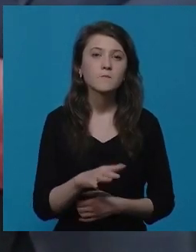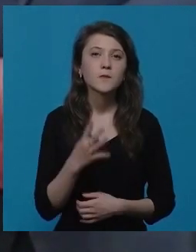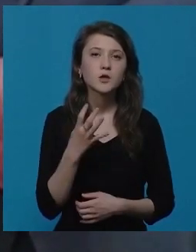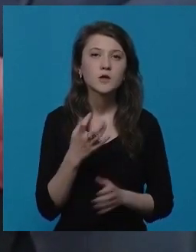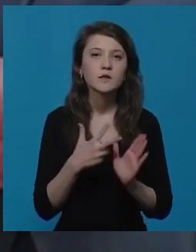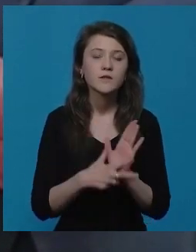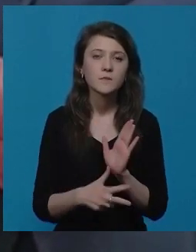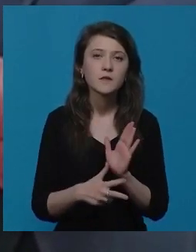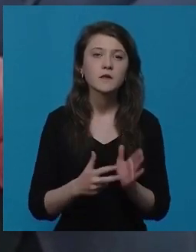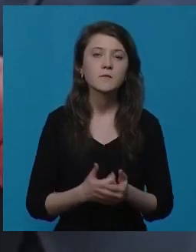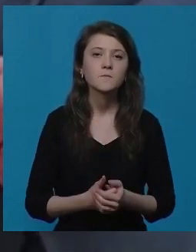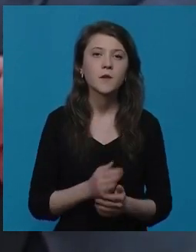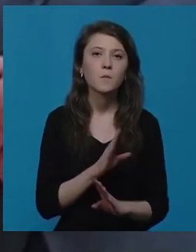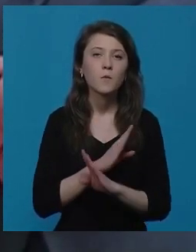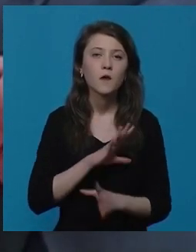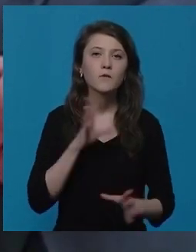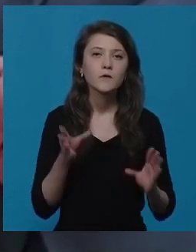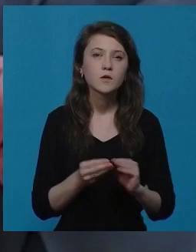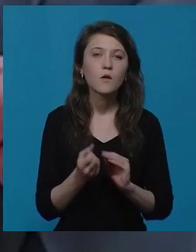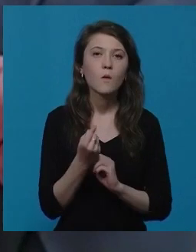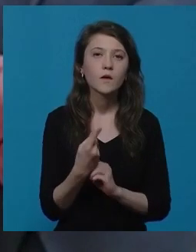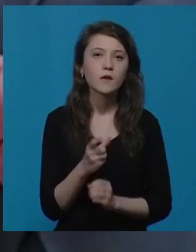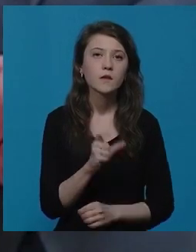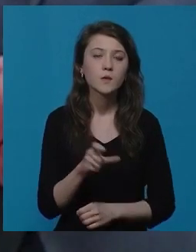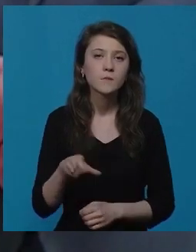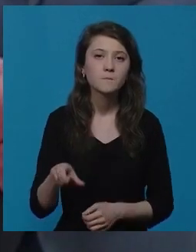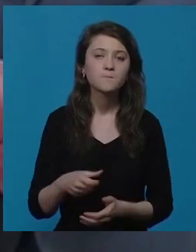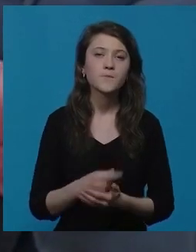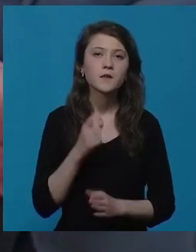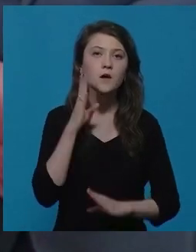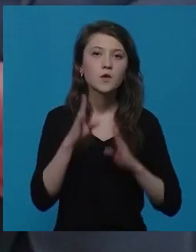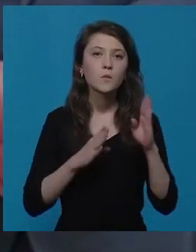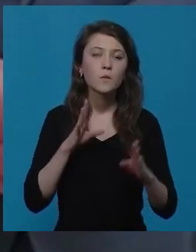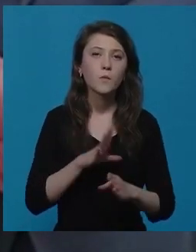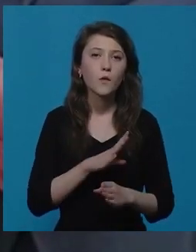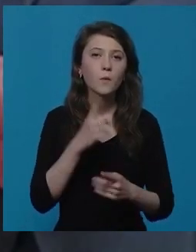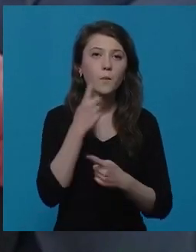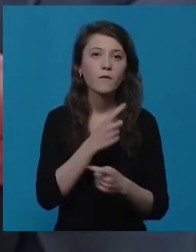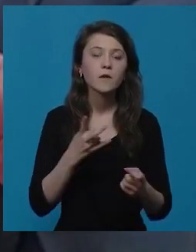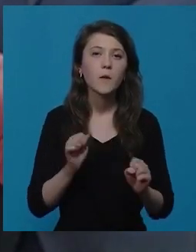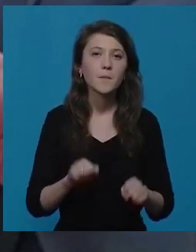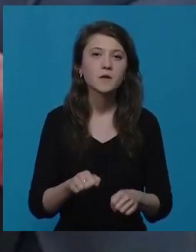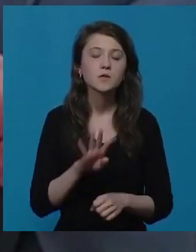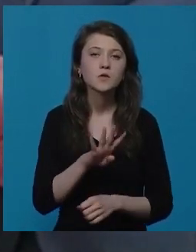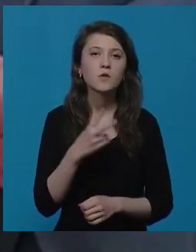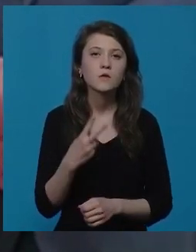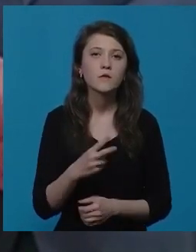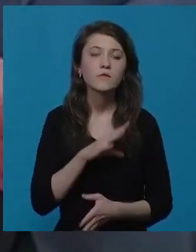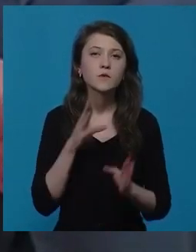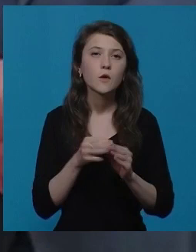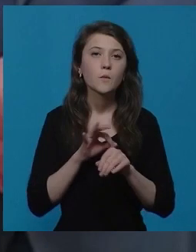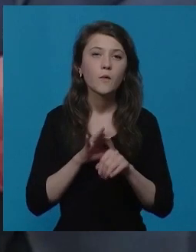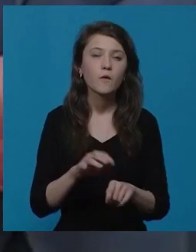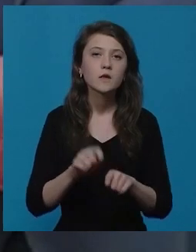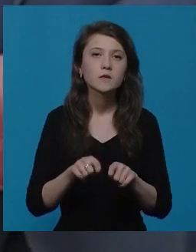480. Померло всього осіб 11. За добу надійшло повідомлень на підозру 42. Всього проведено досліджень за